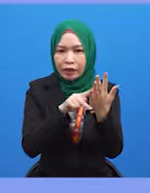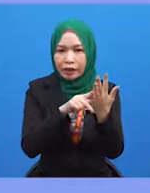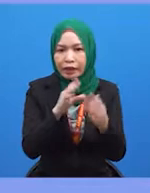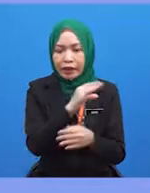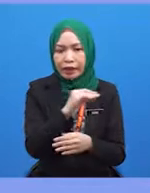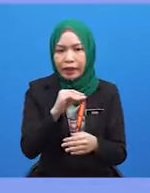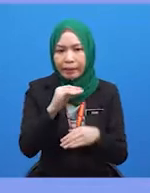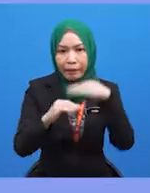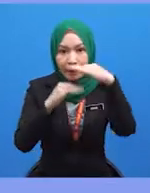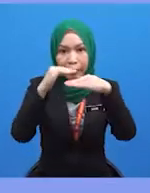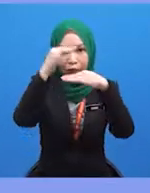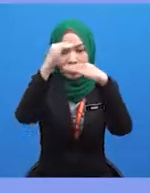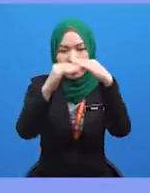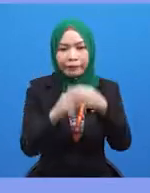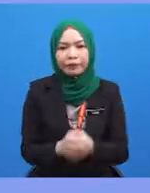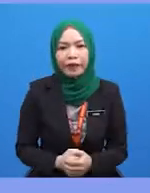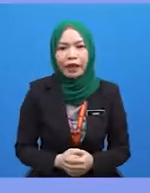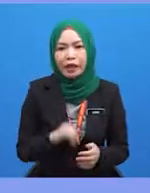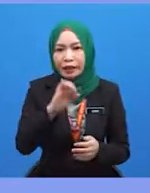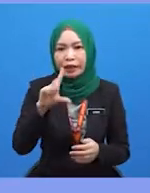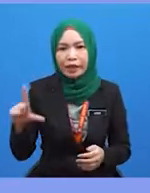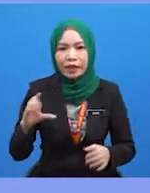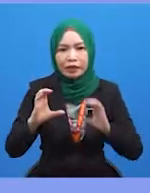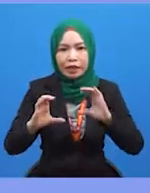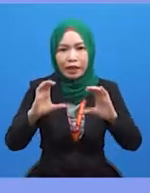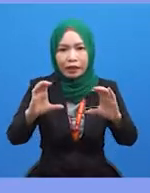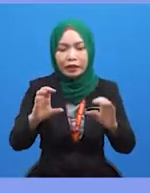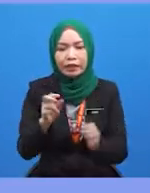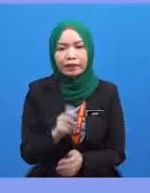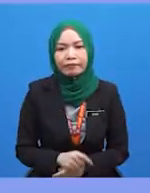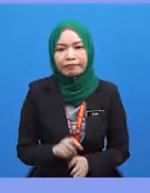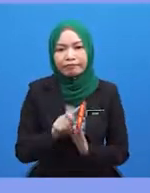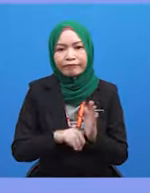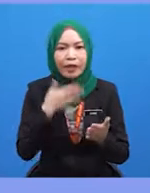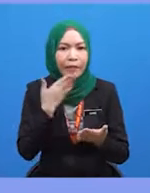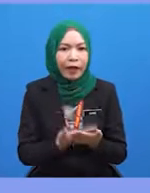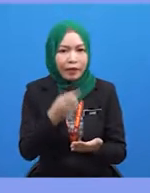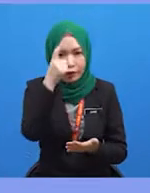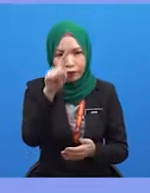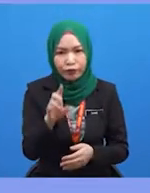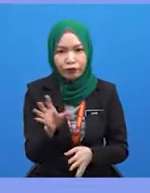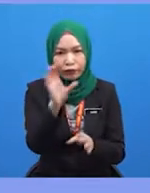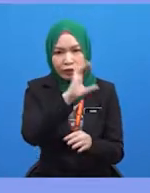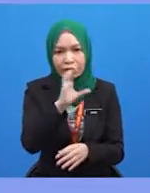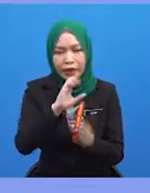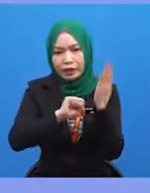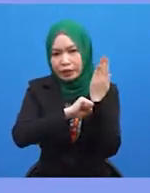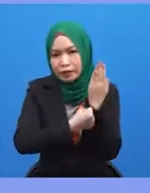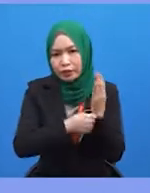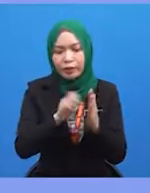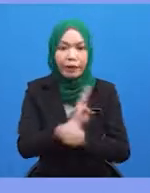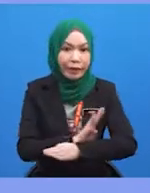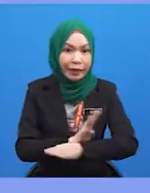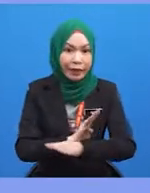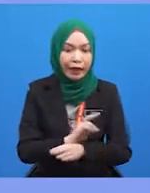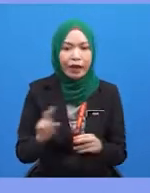merupakan satu cara terbaik untuk mencari sumber idea perniagaan. Usahawan